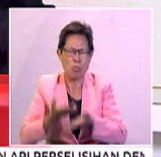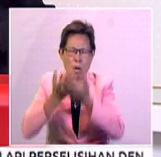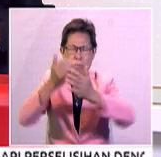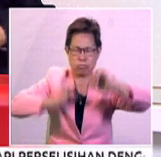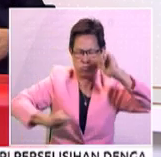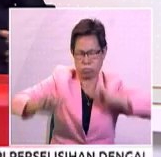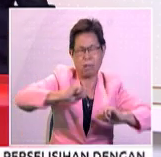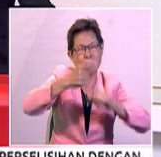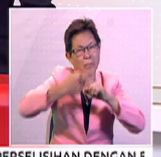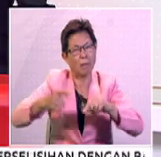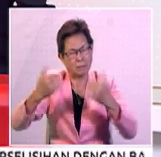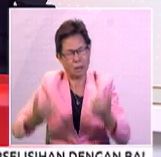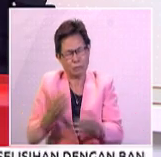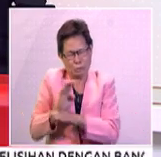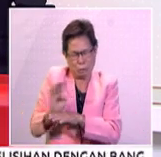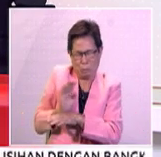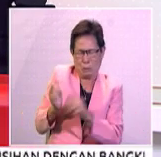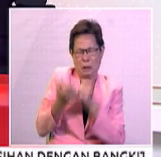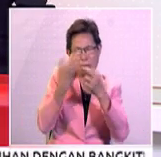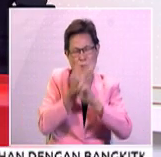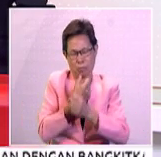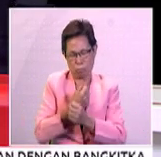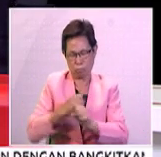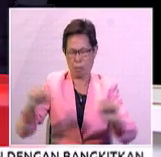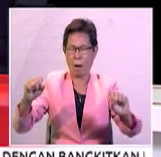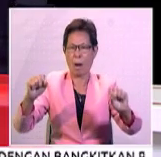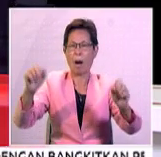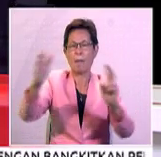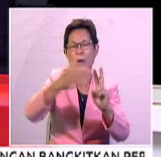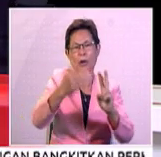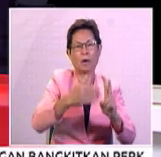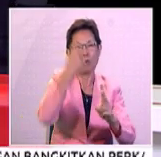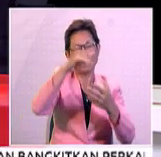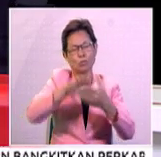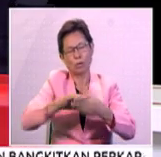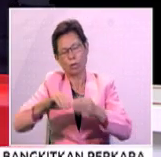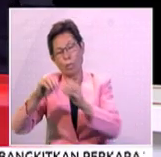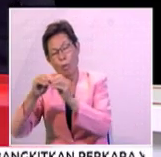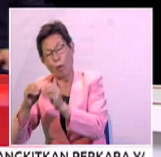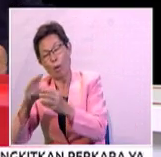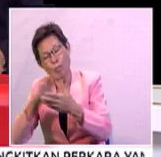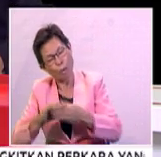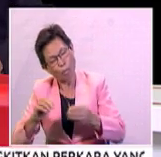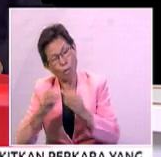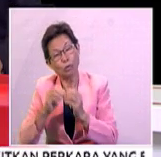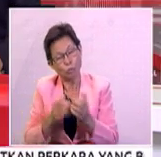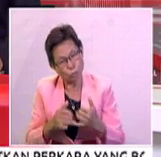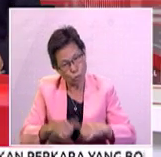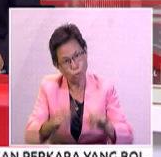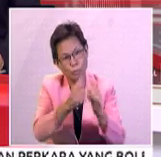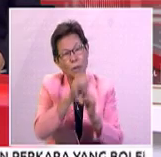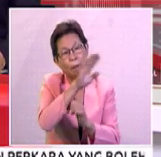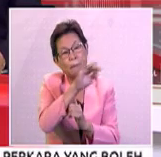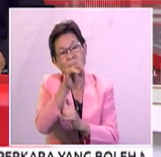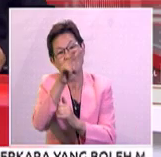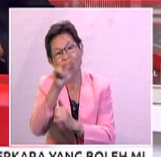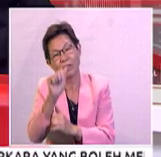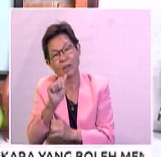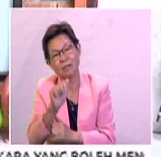berlakon meskipun kini sibuk dengan persiapan perkahwinan. Dan untuk kisah selanjutnya, kita terus bersama B-Diva.